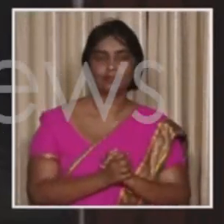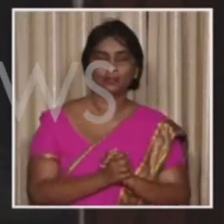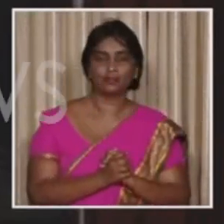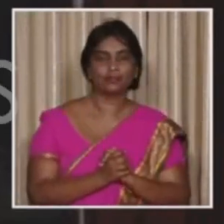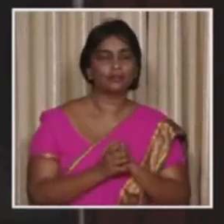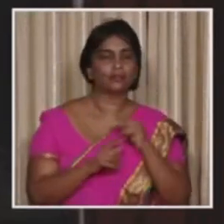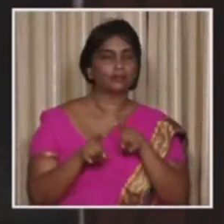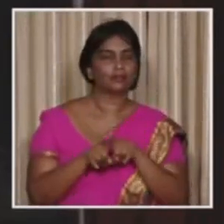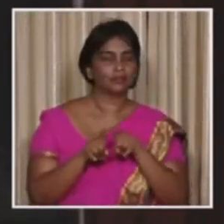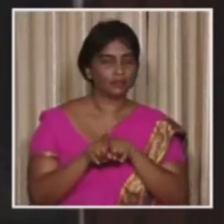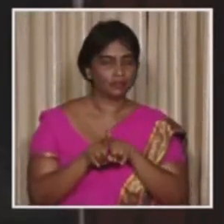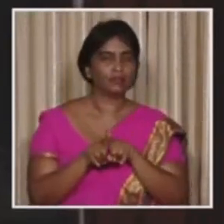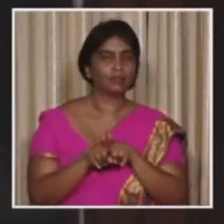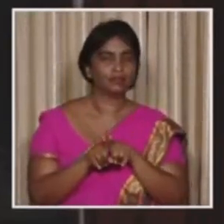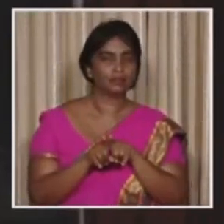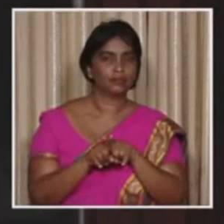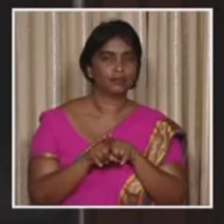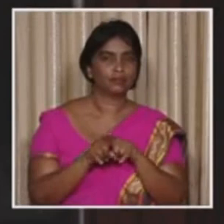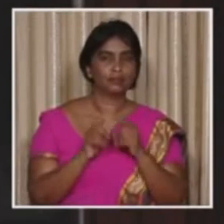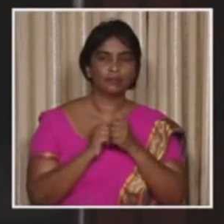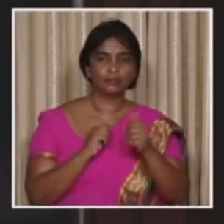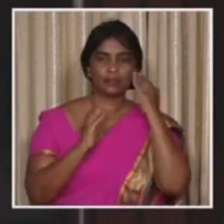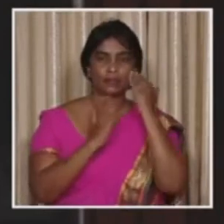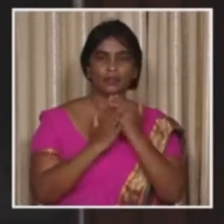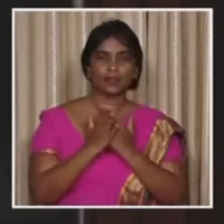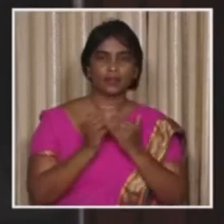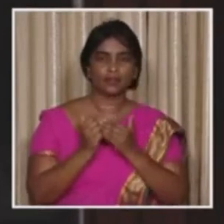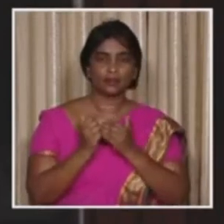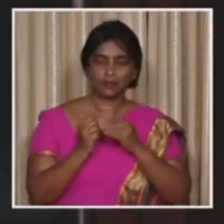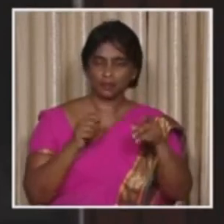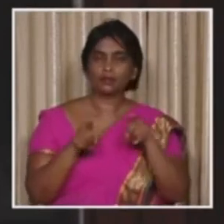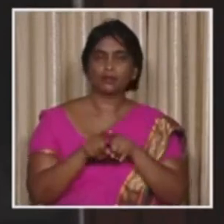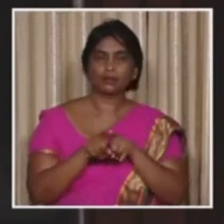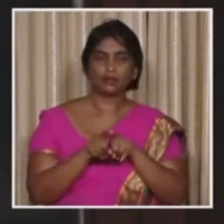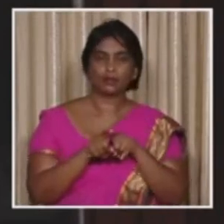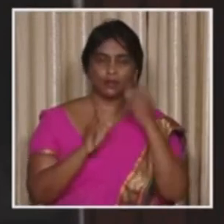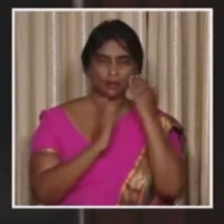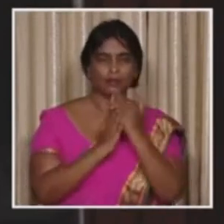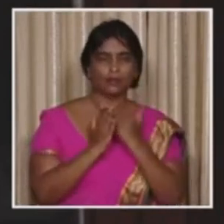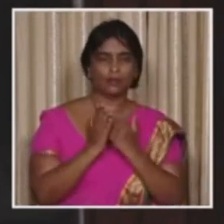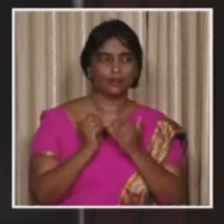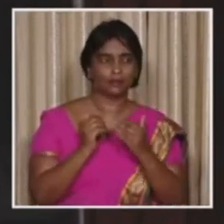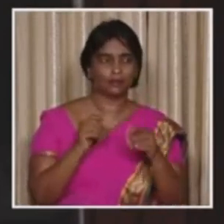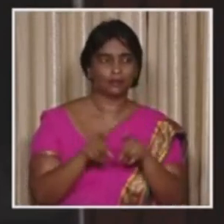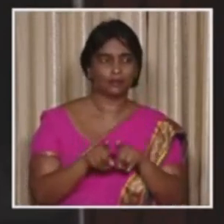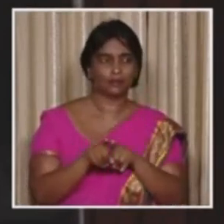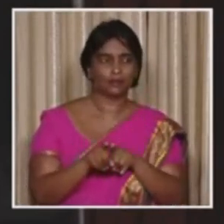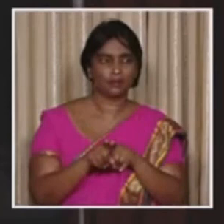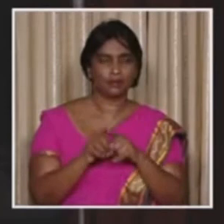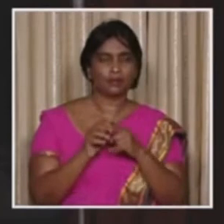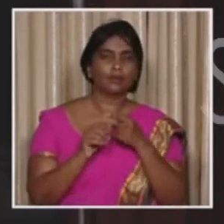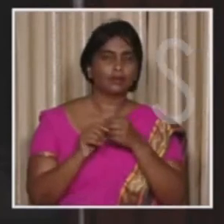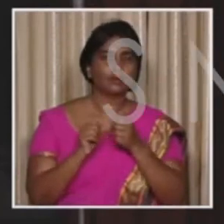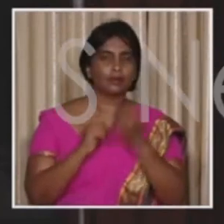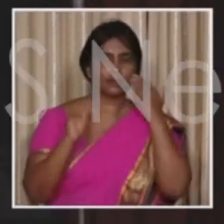ඒකට බැරි කමක් නැහැ. නායකයා නිර්මාණශීලී මිනිහෙක් වෙන්න ඕනේ. නිර්මාණශීලීව හැමදේ දිහාම බලන පුද්ගලයෙක් නායකයා